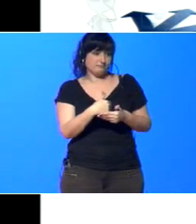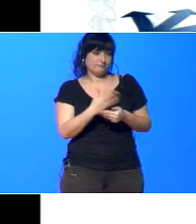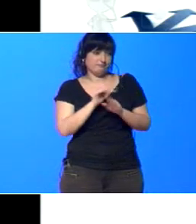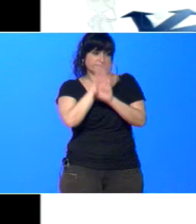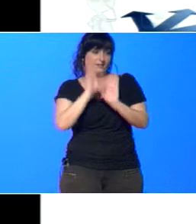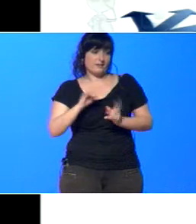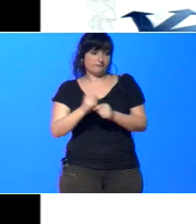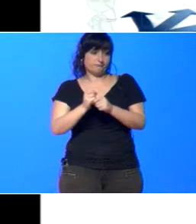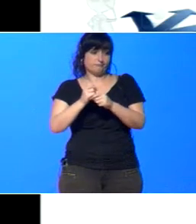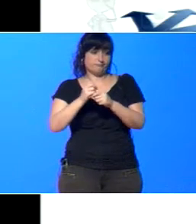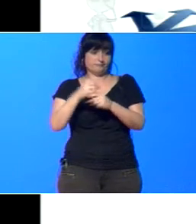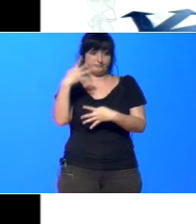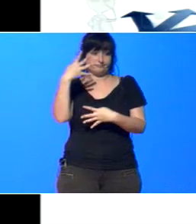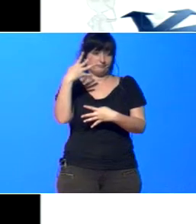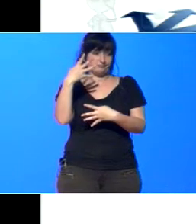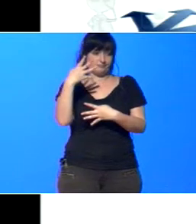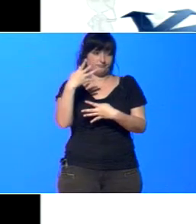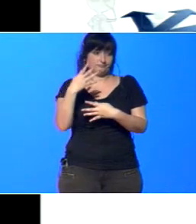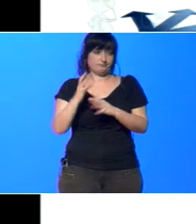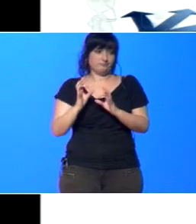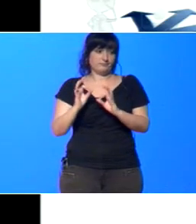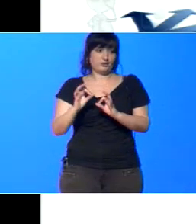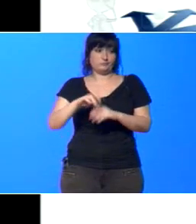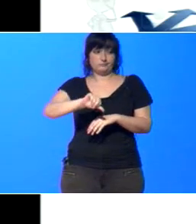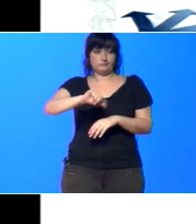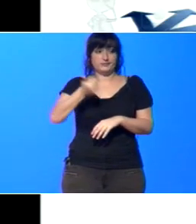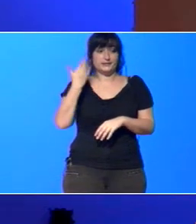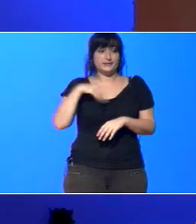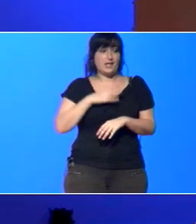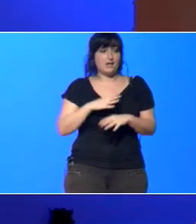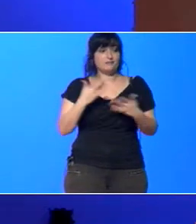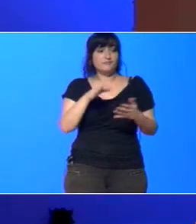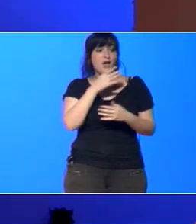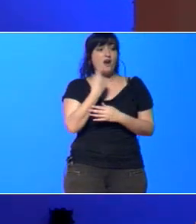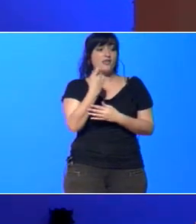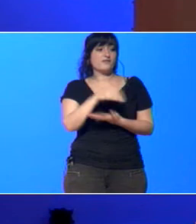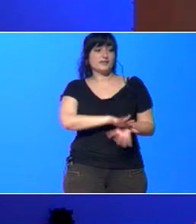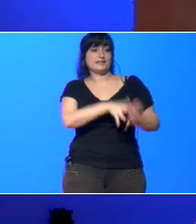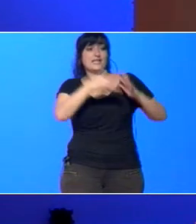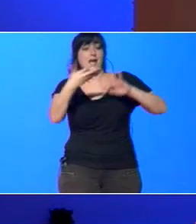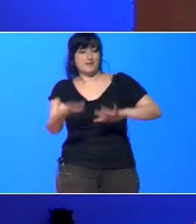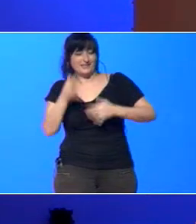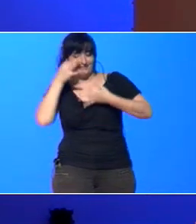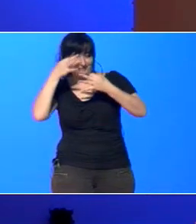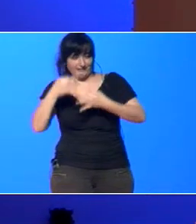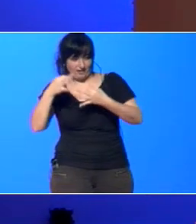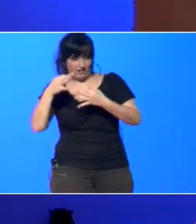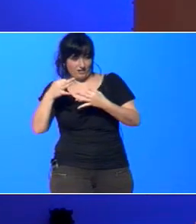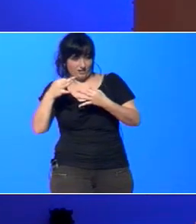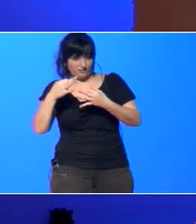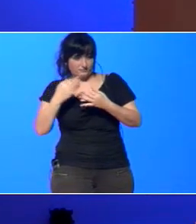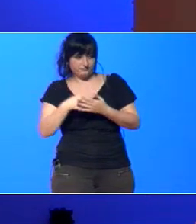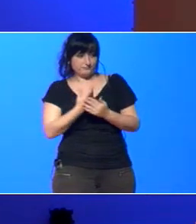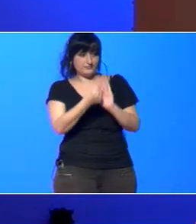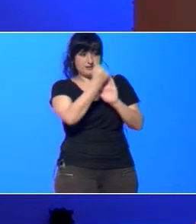hori onartuta dago, baina onartuta dagoena praktiketara eraman behar da. Onartuta dago, printzipioak hauek izango direla, ez